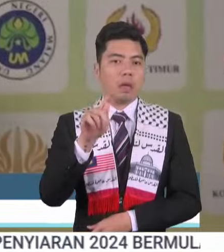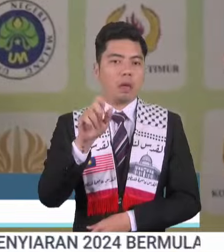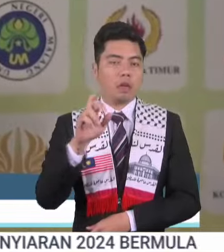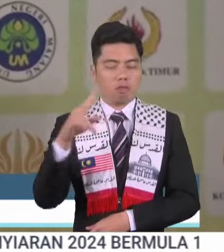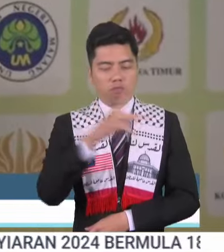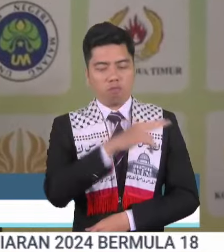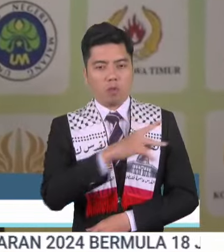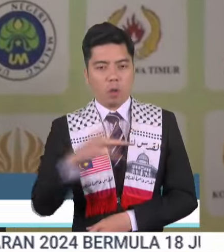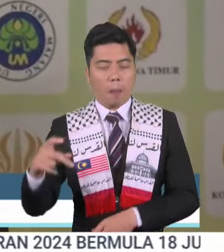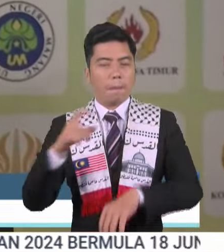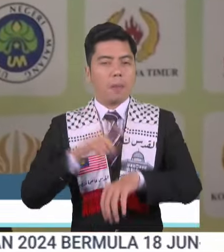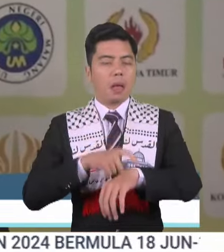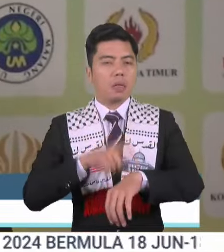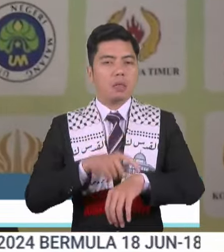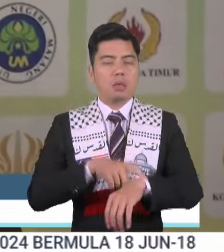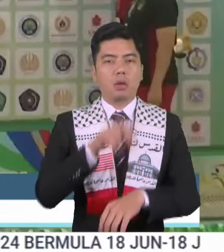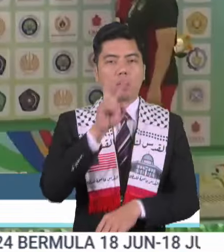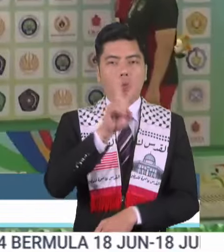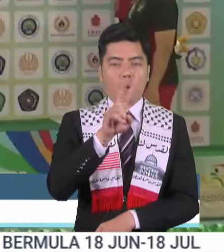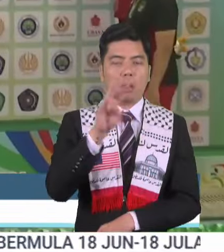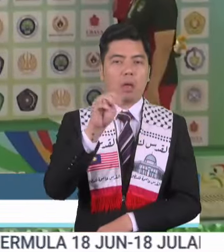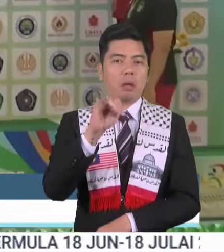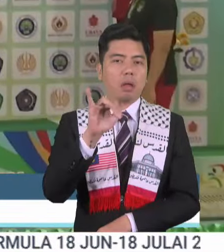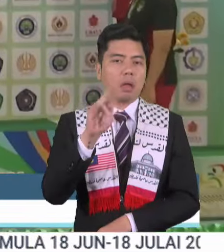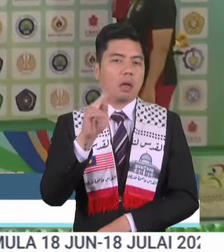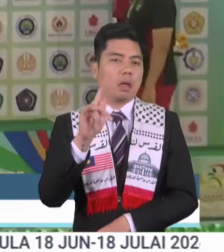dengan catatan masa